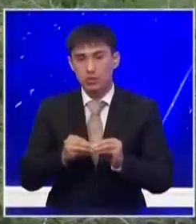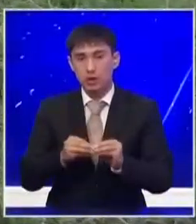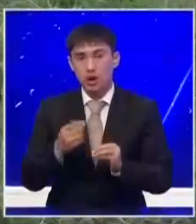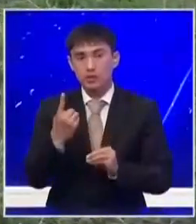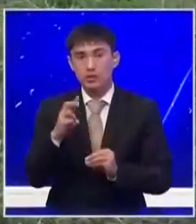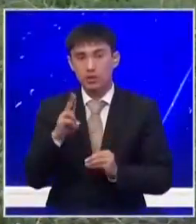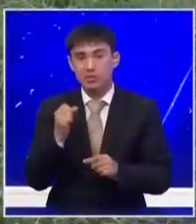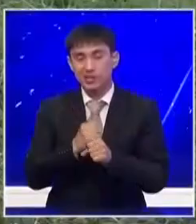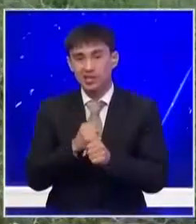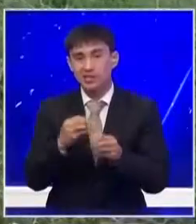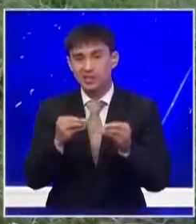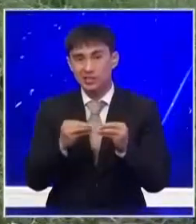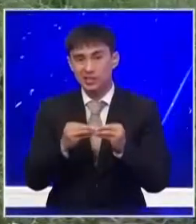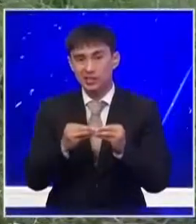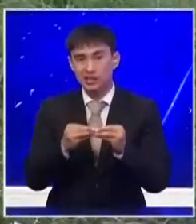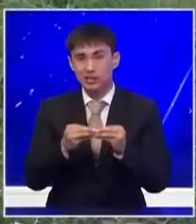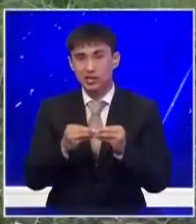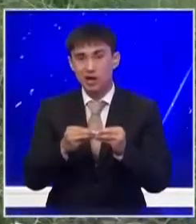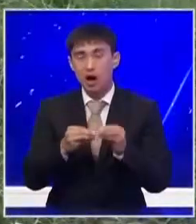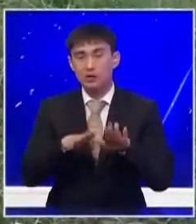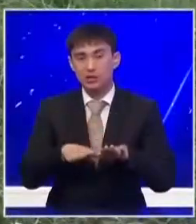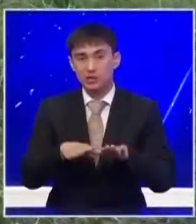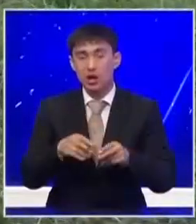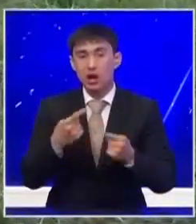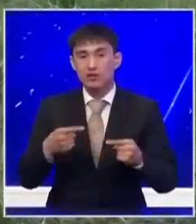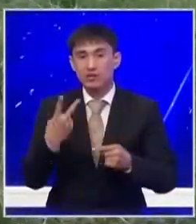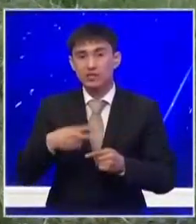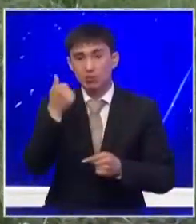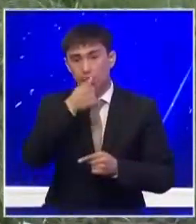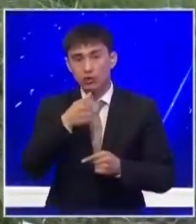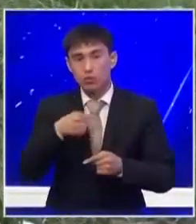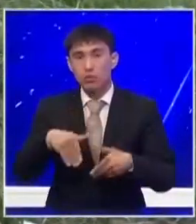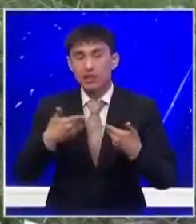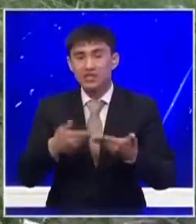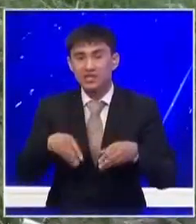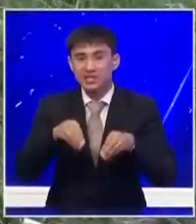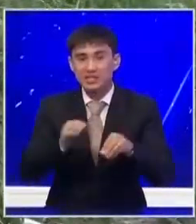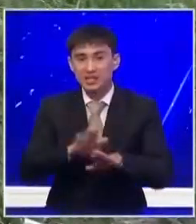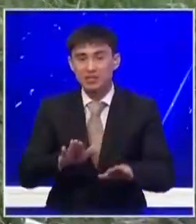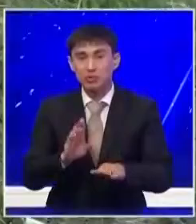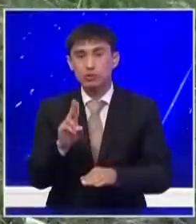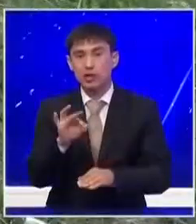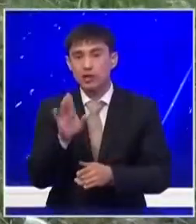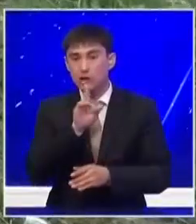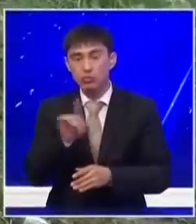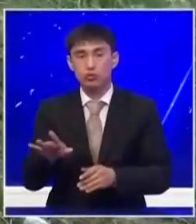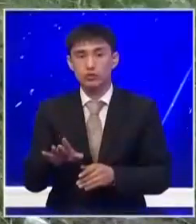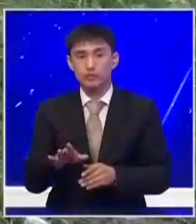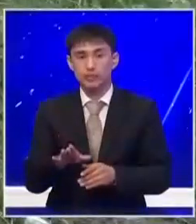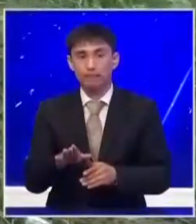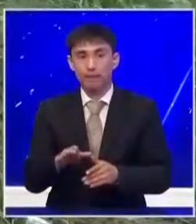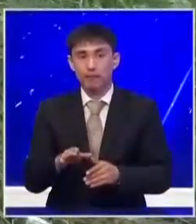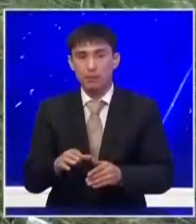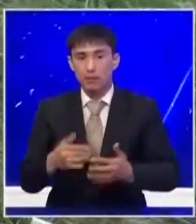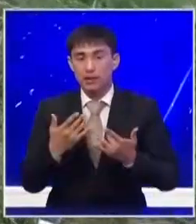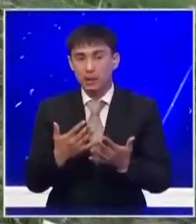где-то сделали из 10. Нам вообще в 2020 году предложили не садить, так как канала, говорит, у вас не будет. Мы кое-как отстояли, они